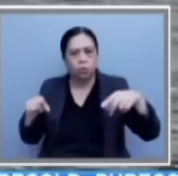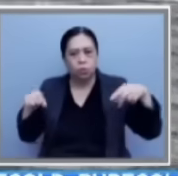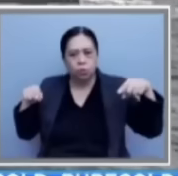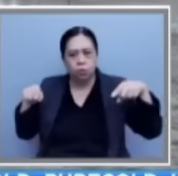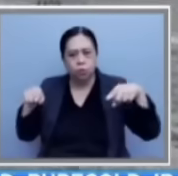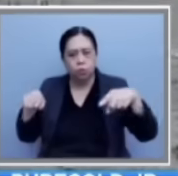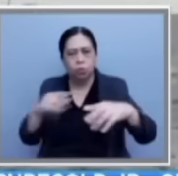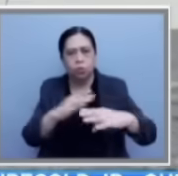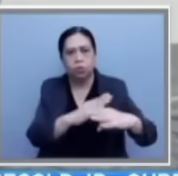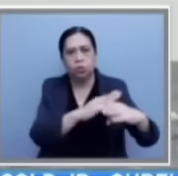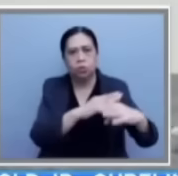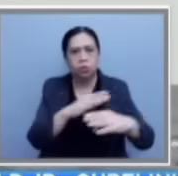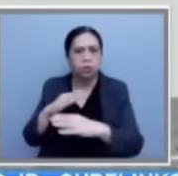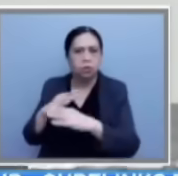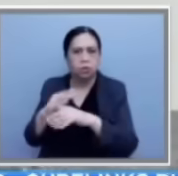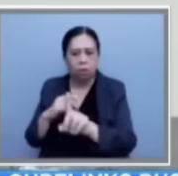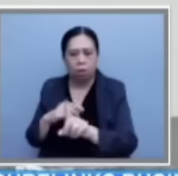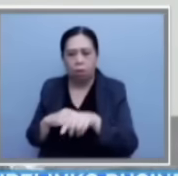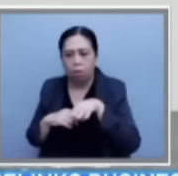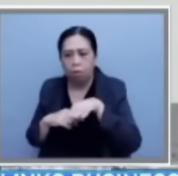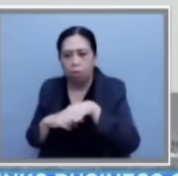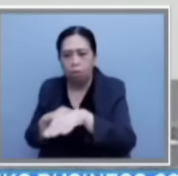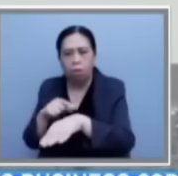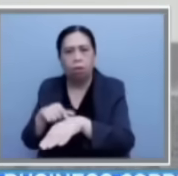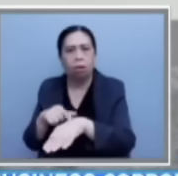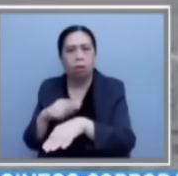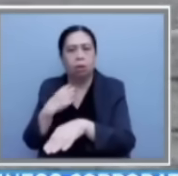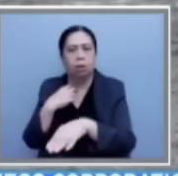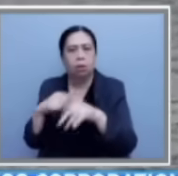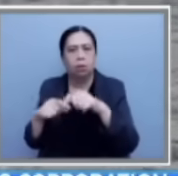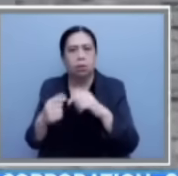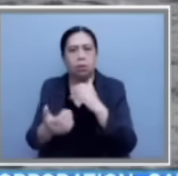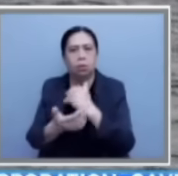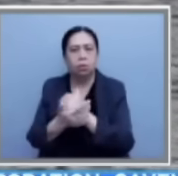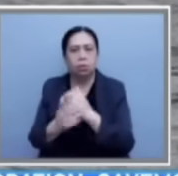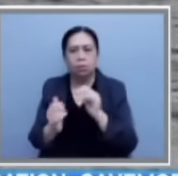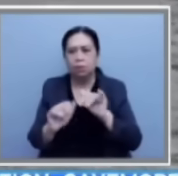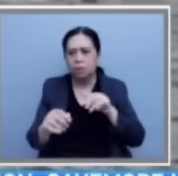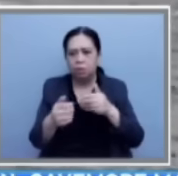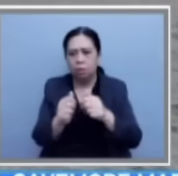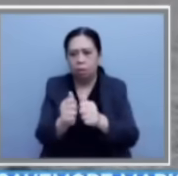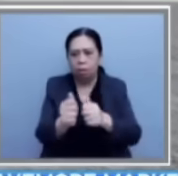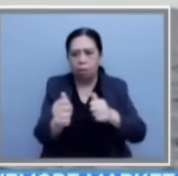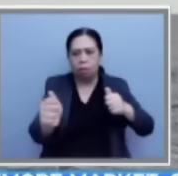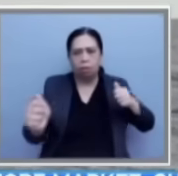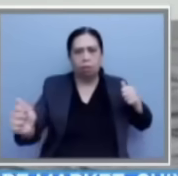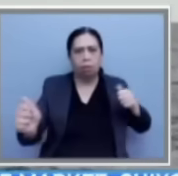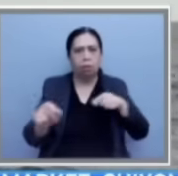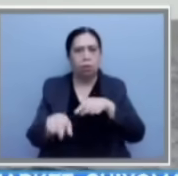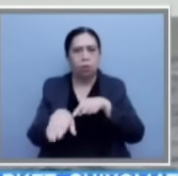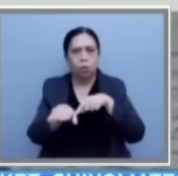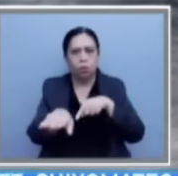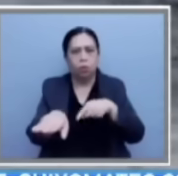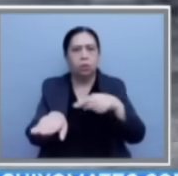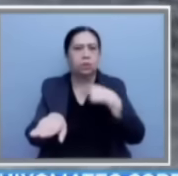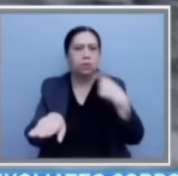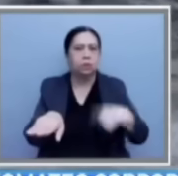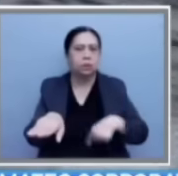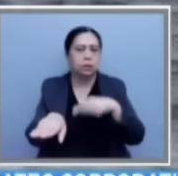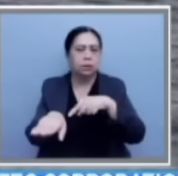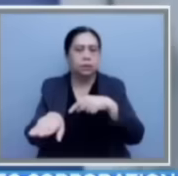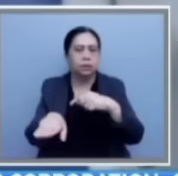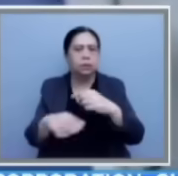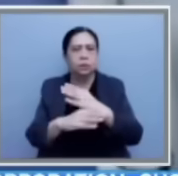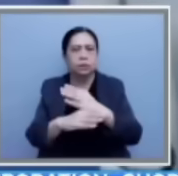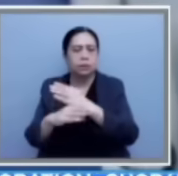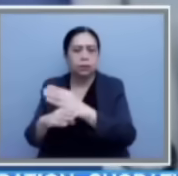ng ung sarili niya paraang hindi makadikit doun sa Wen ship or sa resly ship Nong Chinese Chinese coast guard at